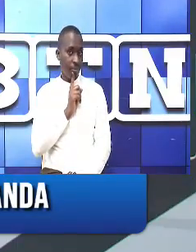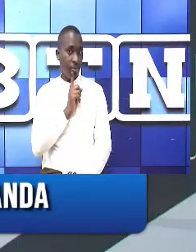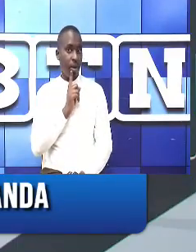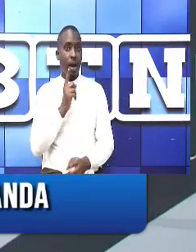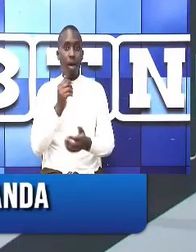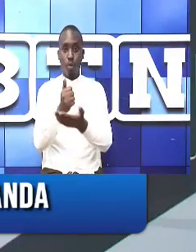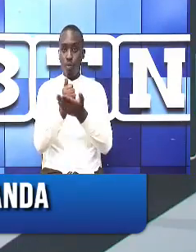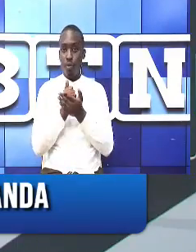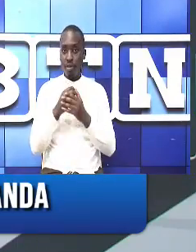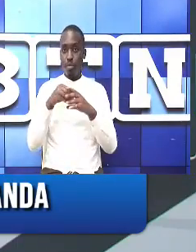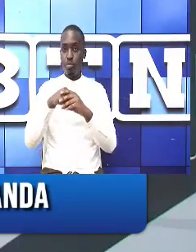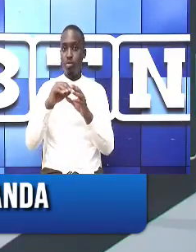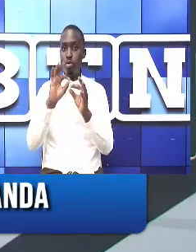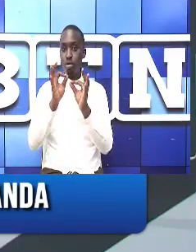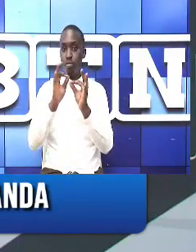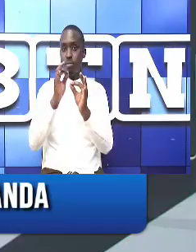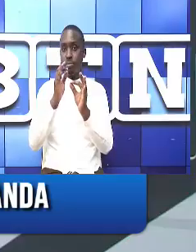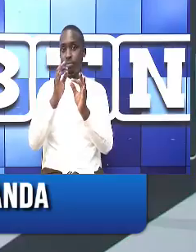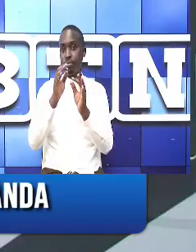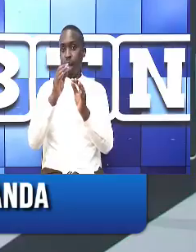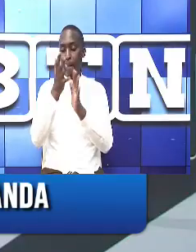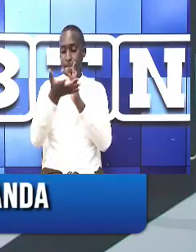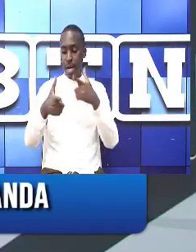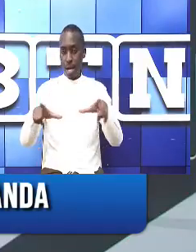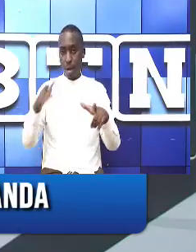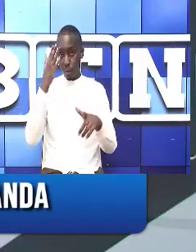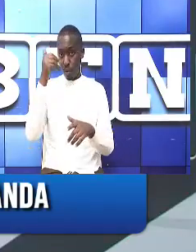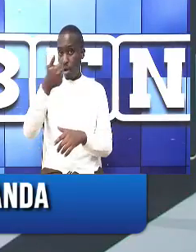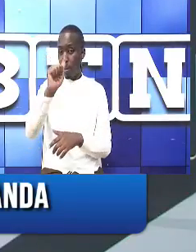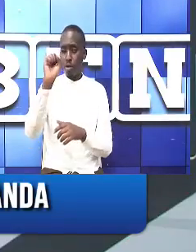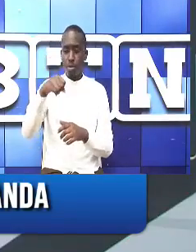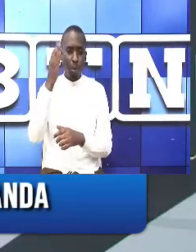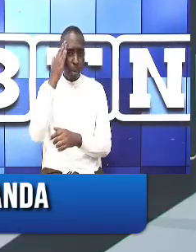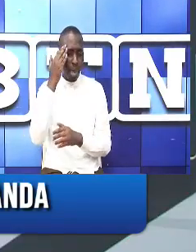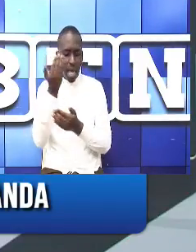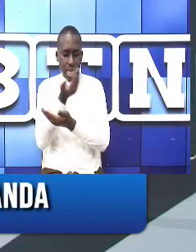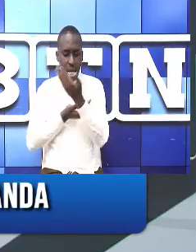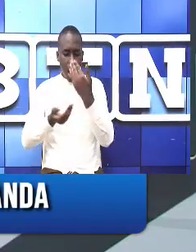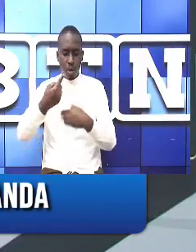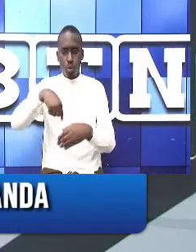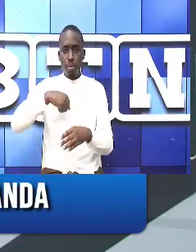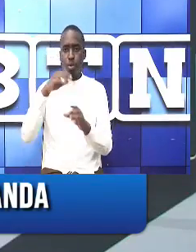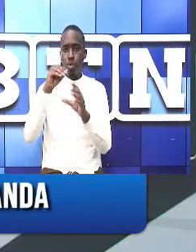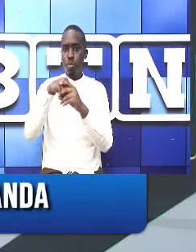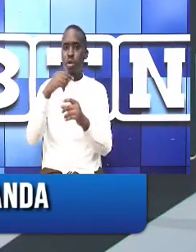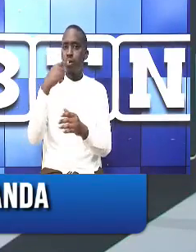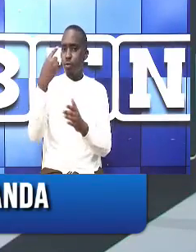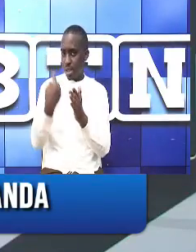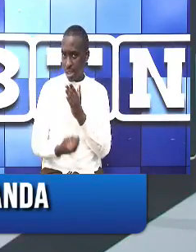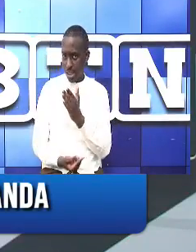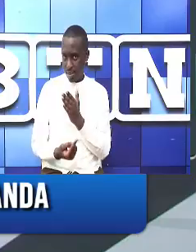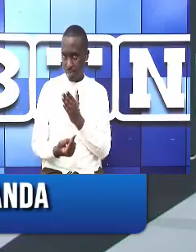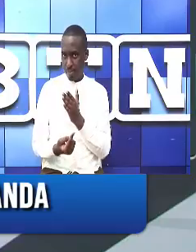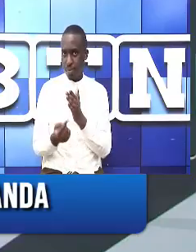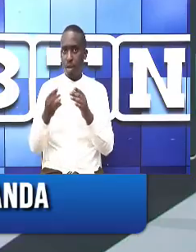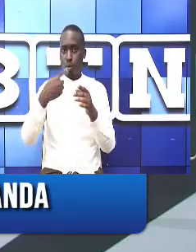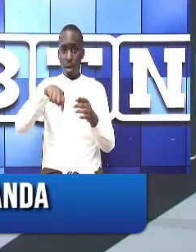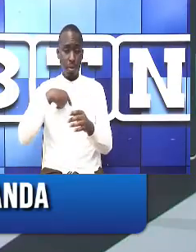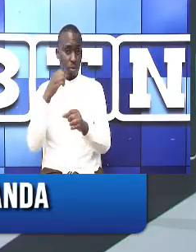arimo aradufasha muri mirwa marenga kugira ngo nabo babashe kumenya iki kiganiro turi kugarukaho cyangwa se